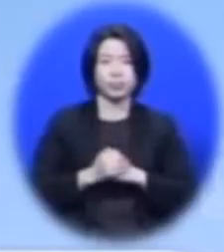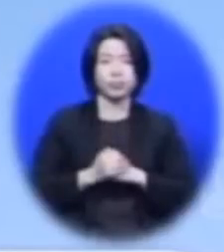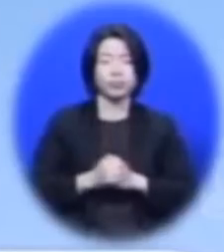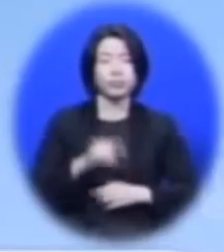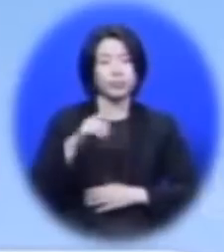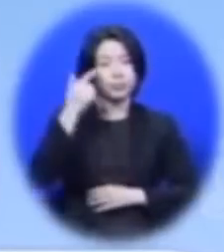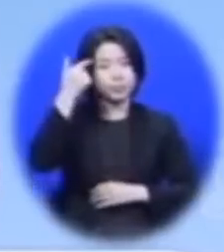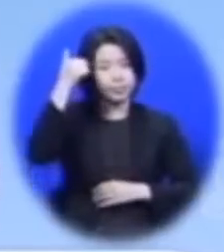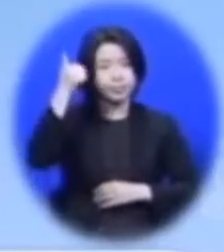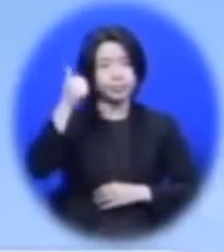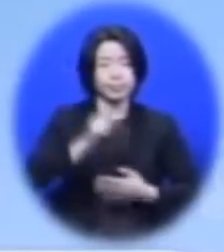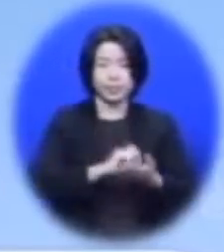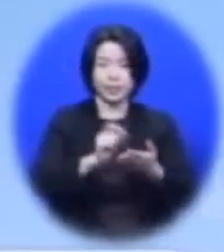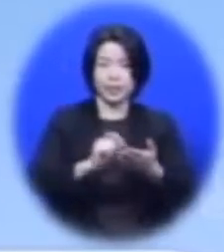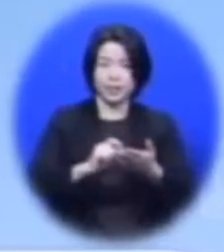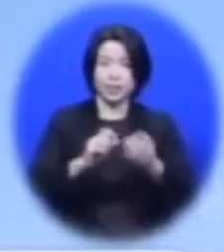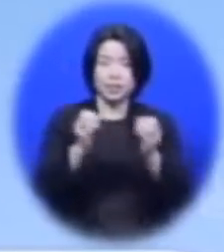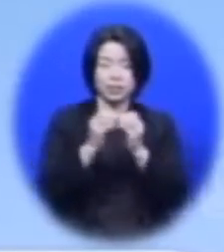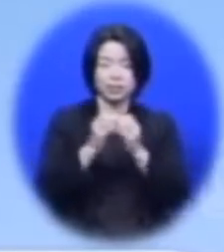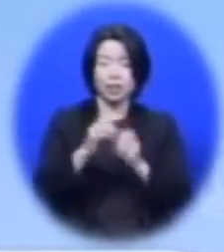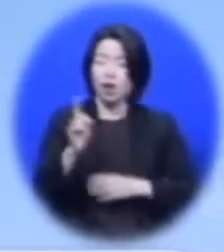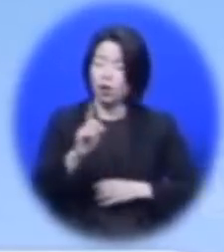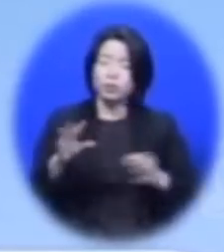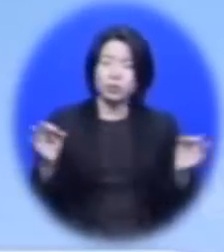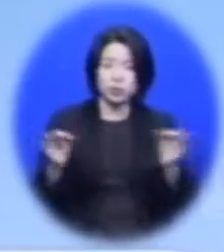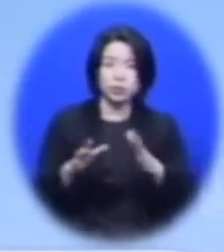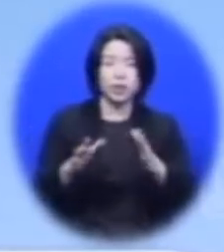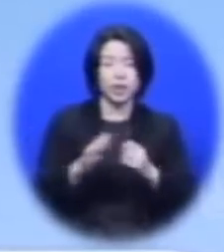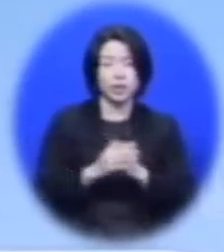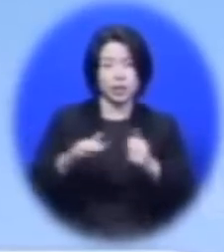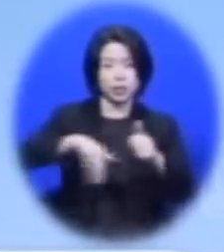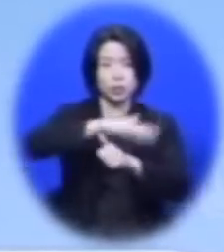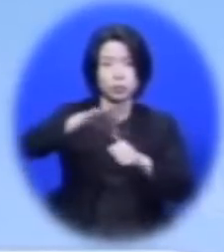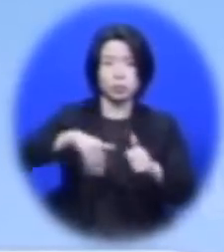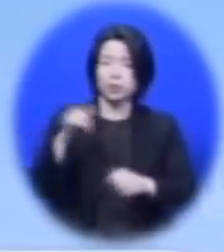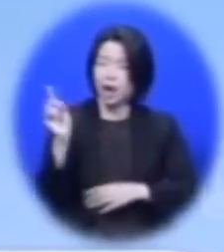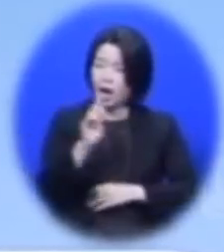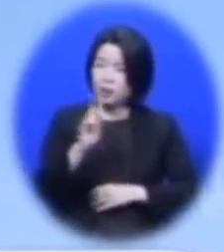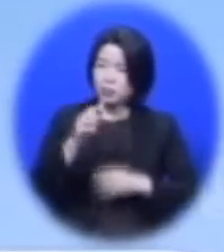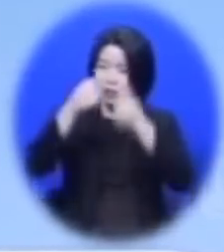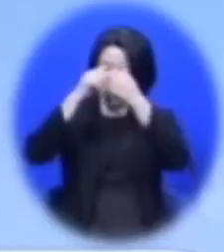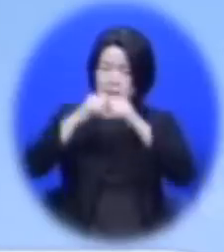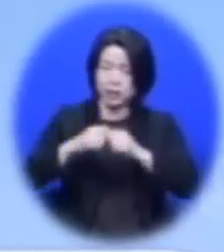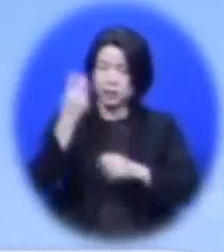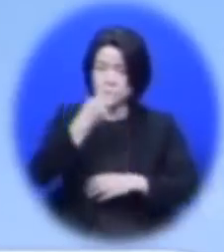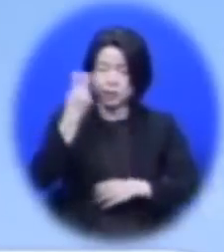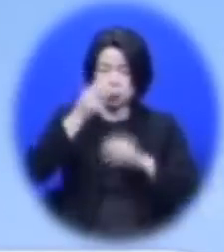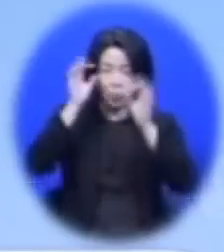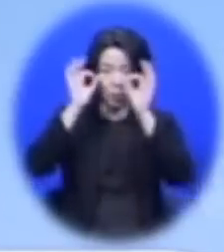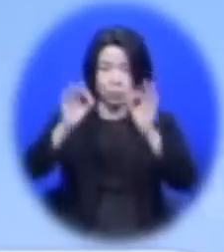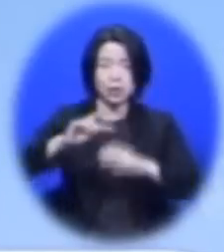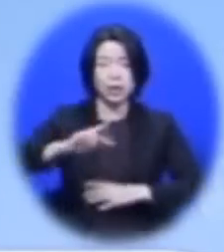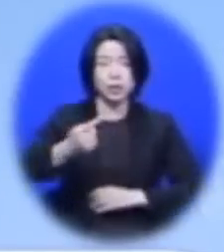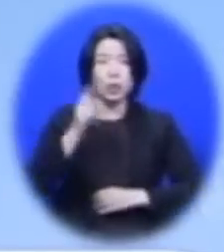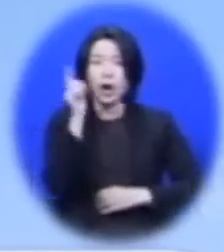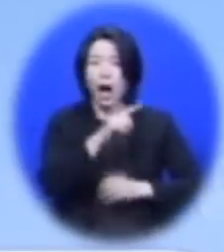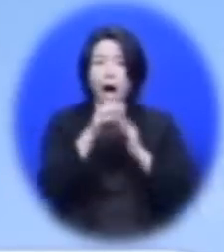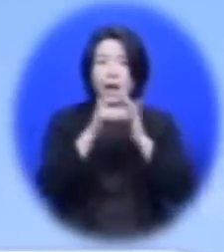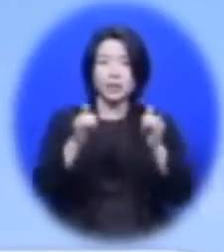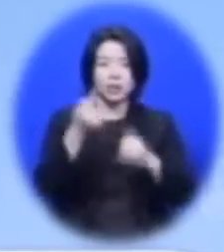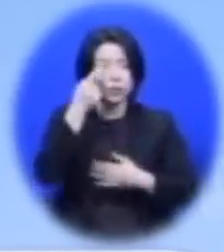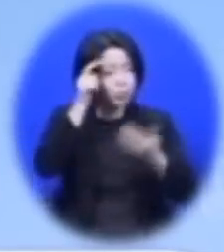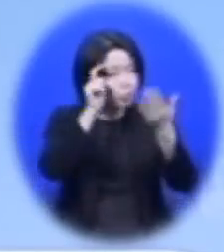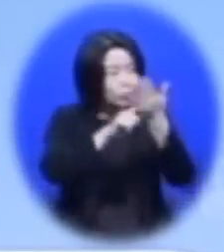그 목사님이 쓰신 글입니다. 어느 순간 주변을 아무리 자세히 살펴봐도 악인이 눈에 뜨이지